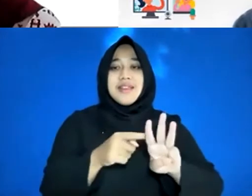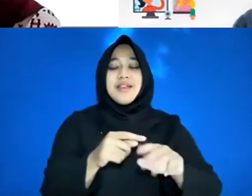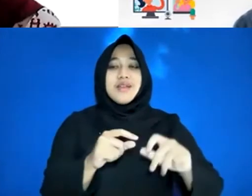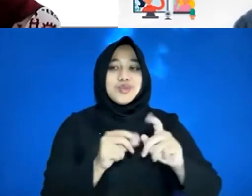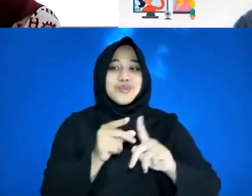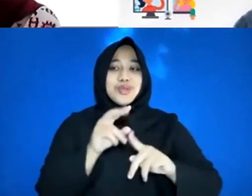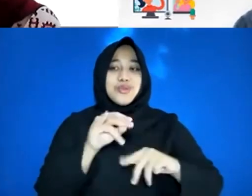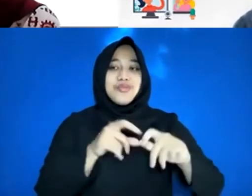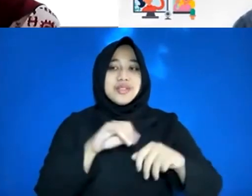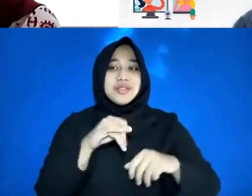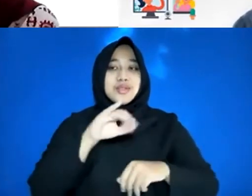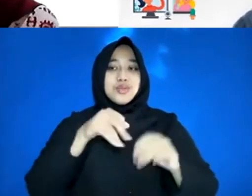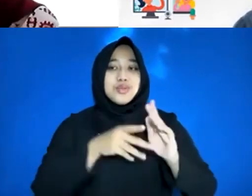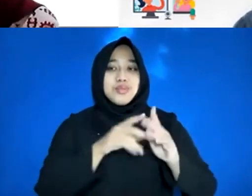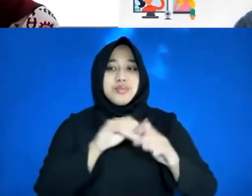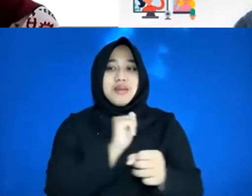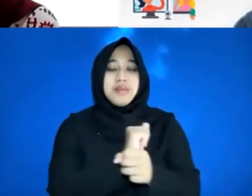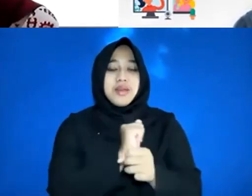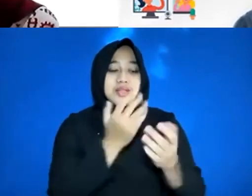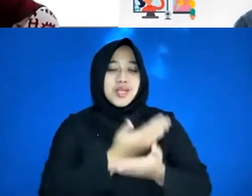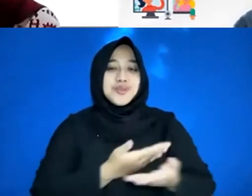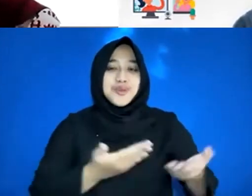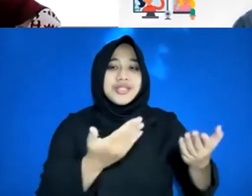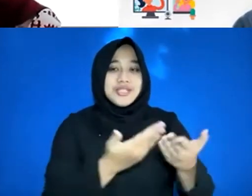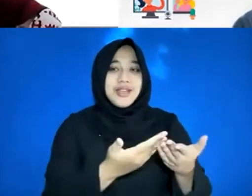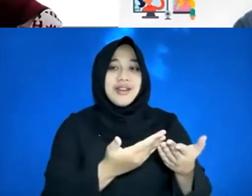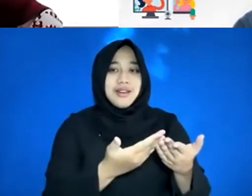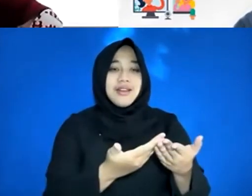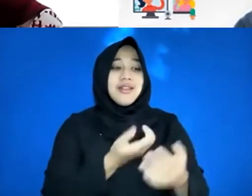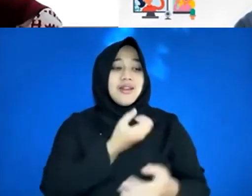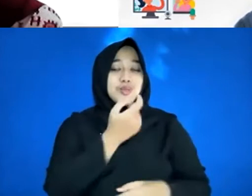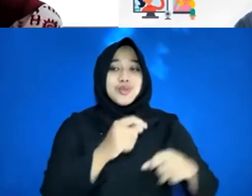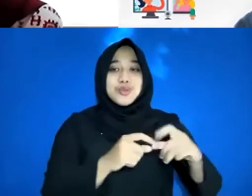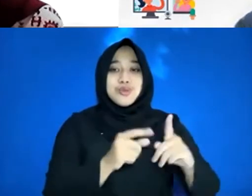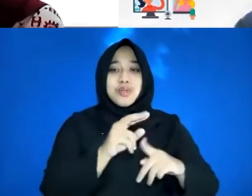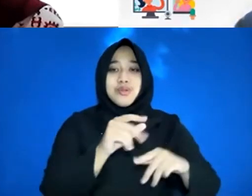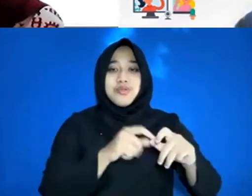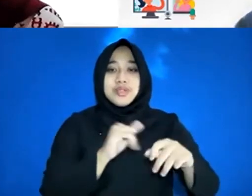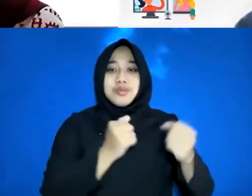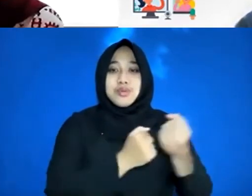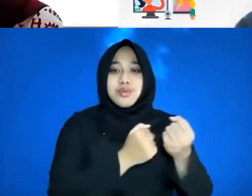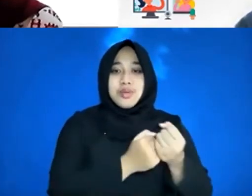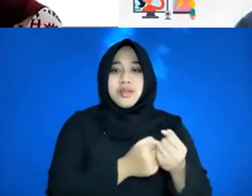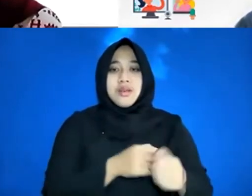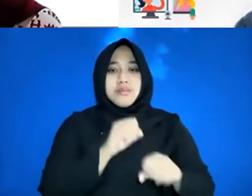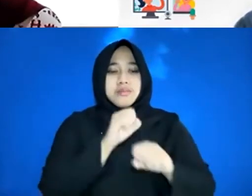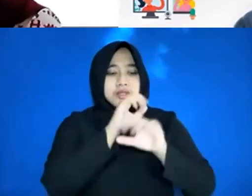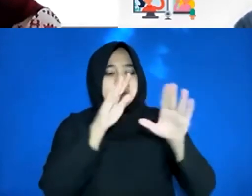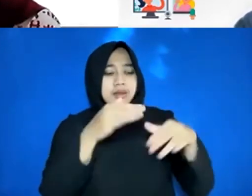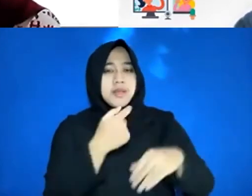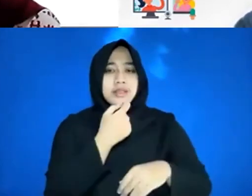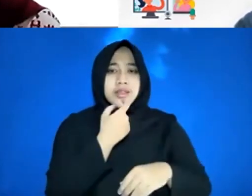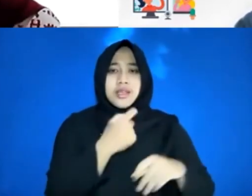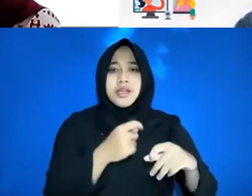sudah dilakukan Mas Jumali untuk para pekerja sosial, yang tadi juga disebutkan di supervisi suportif juga menekankan bagaimana soal